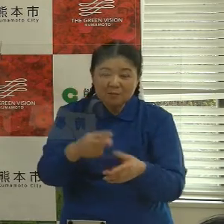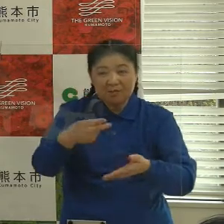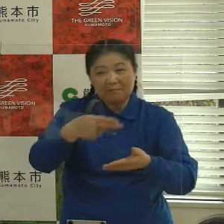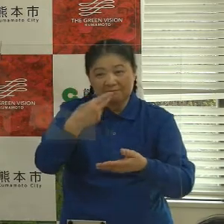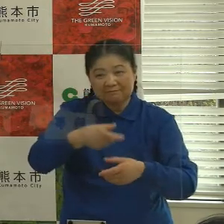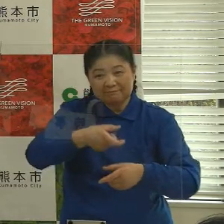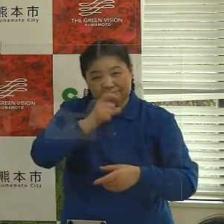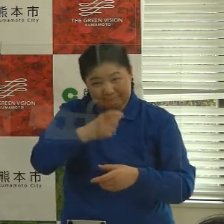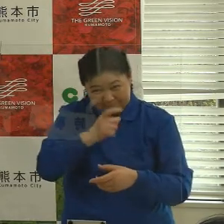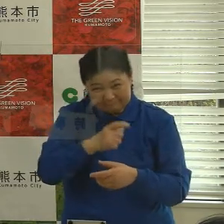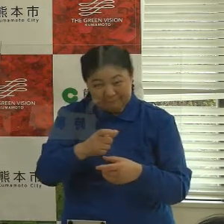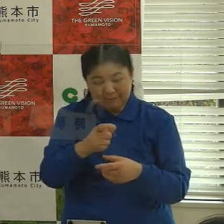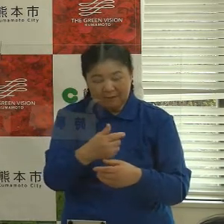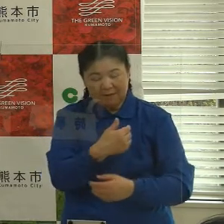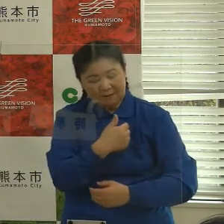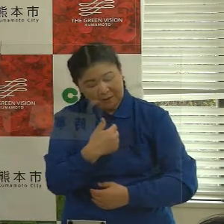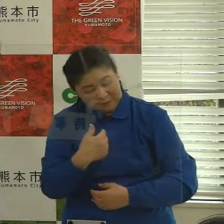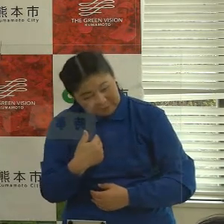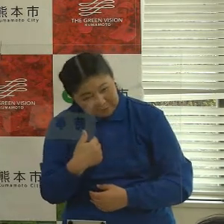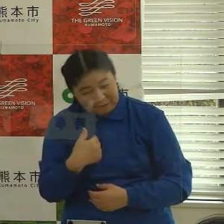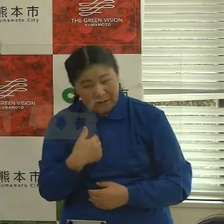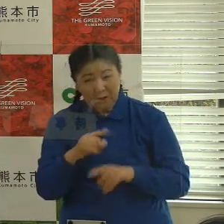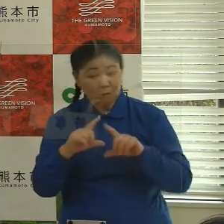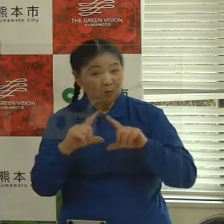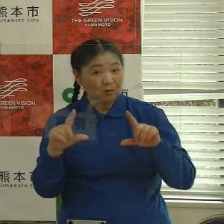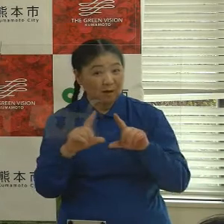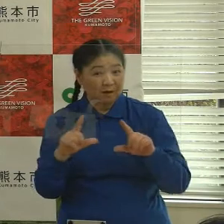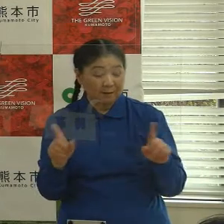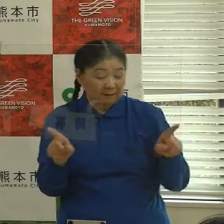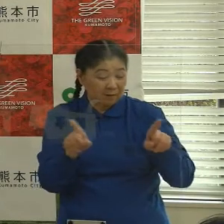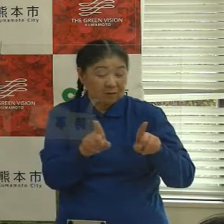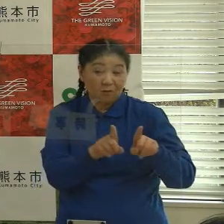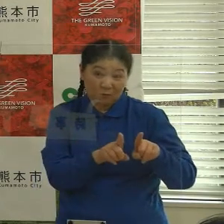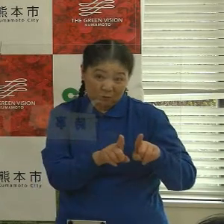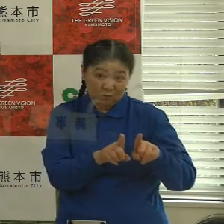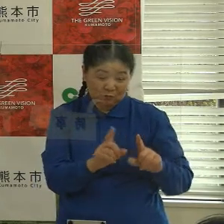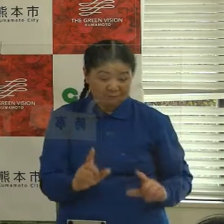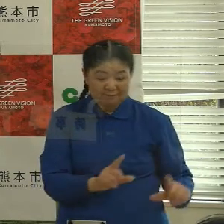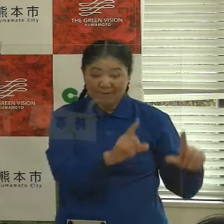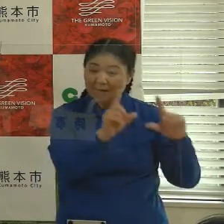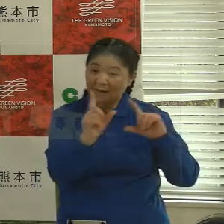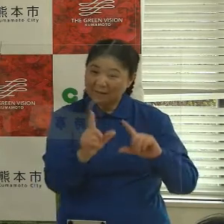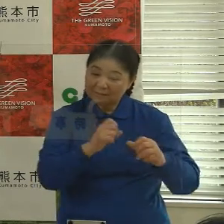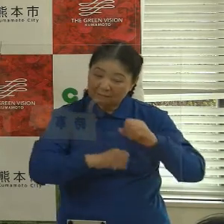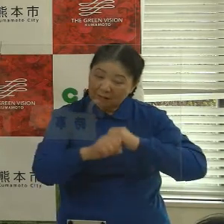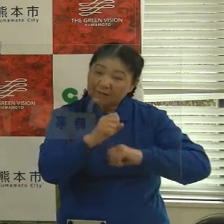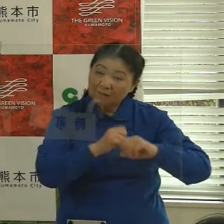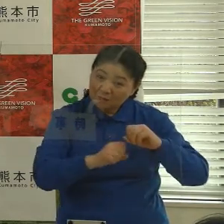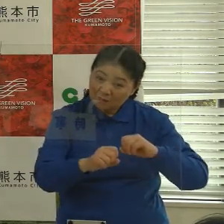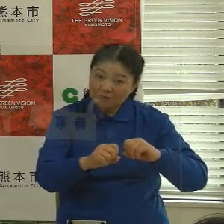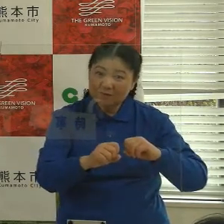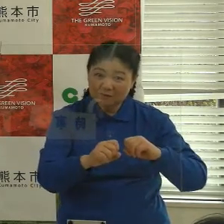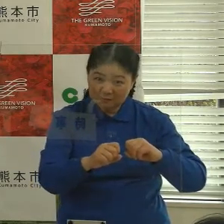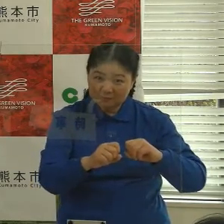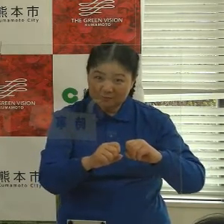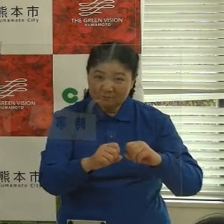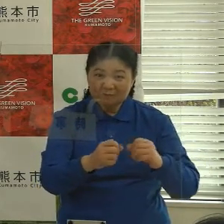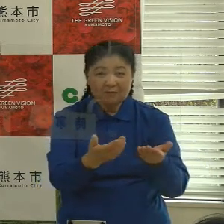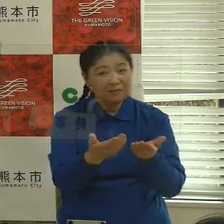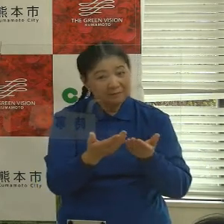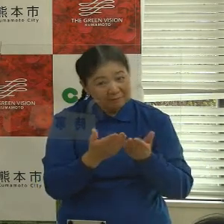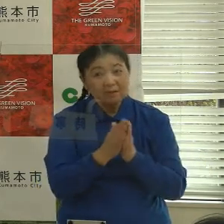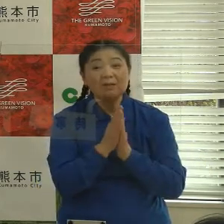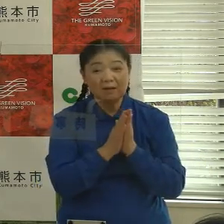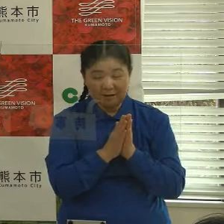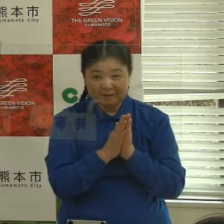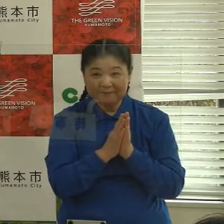会等はできるだけ普段から一緒に生活あるいは活動をしている方々と行っていただ